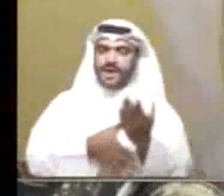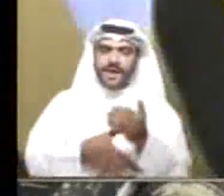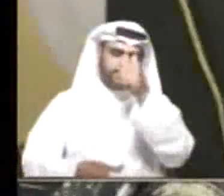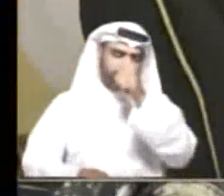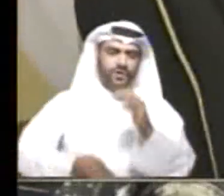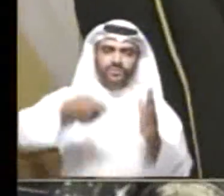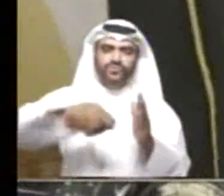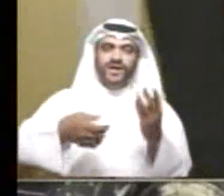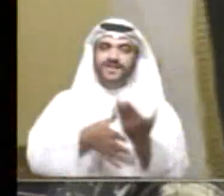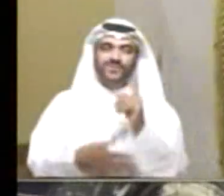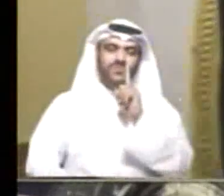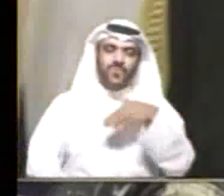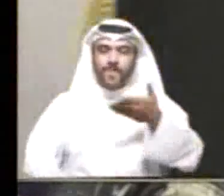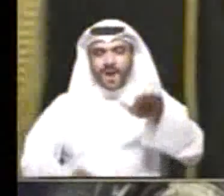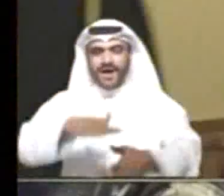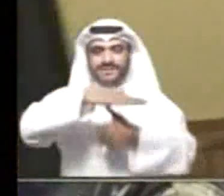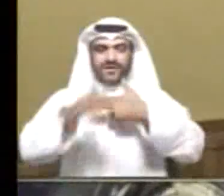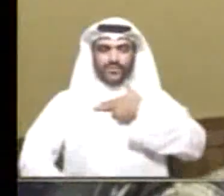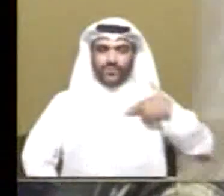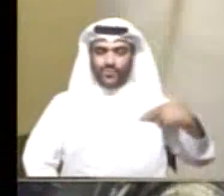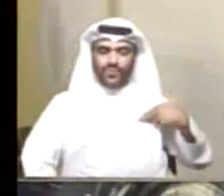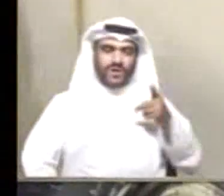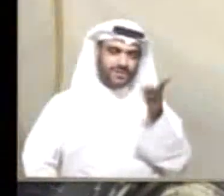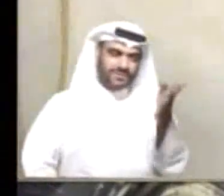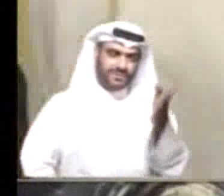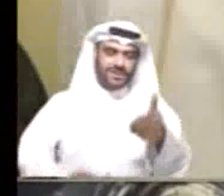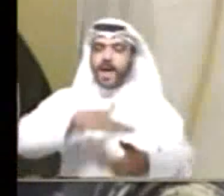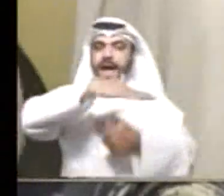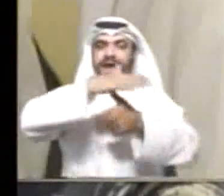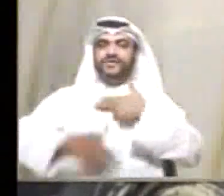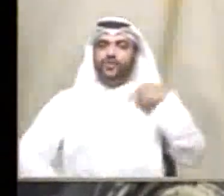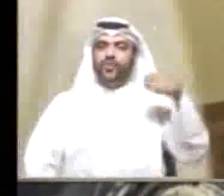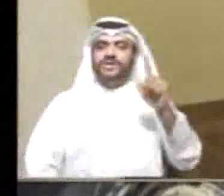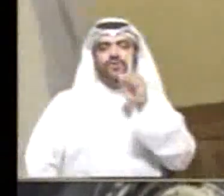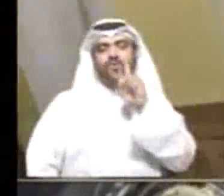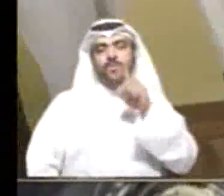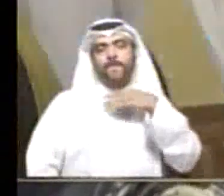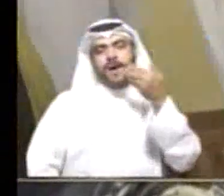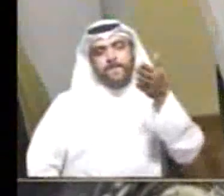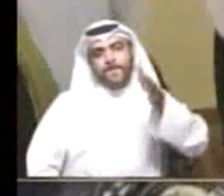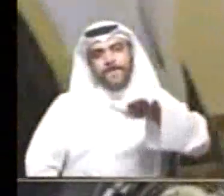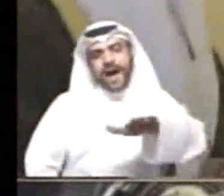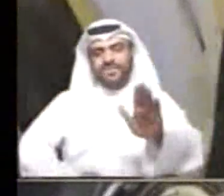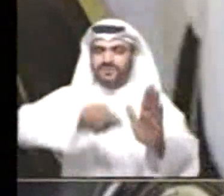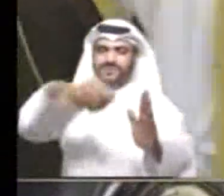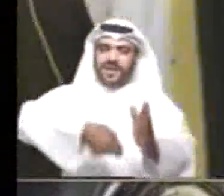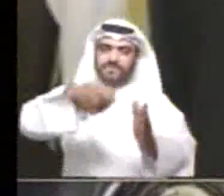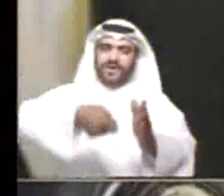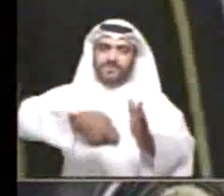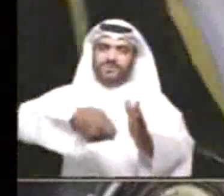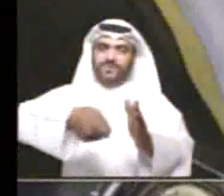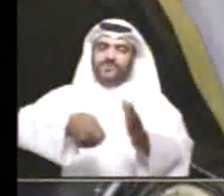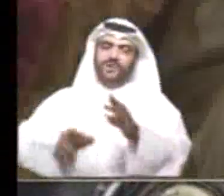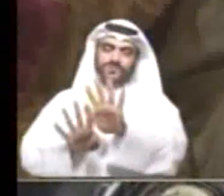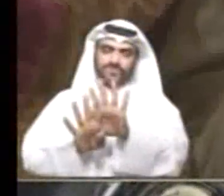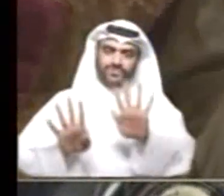خليفة والوفد المرافق له، حيث قدم واجب العزاء بوفاة والدة سمو الشيخ جابر المبارك الحمد